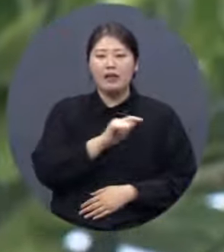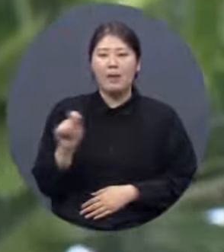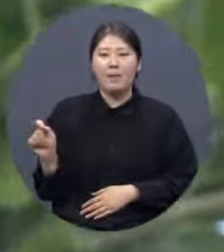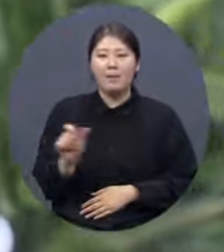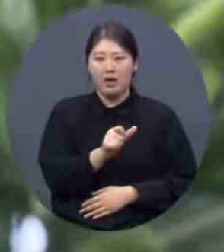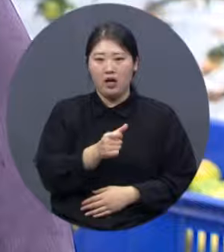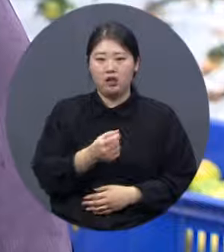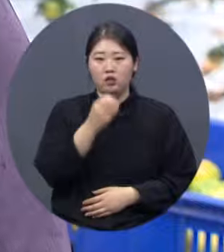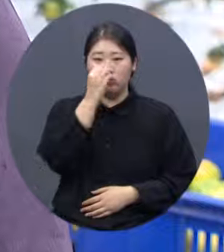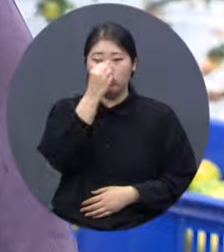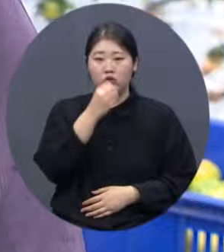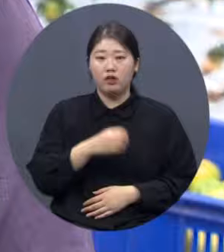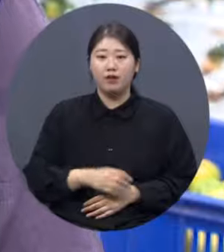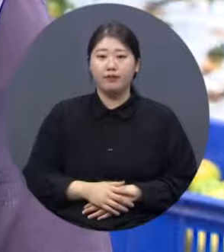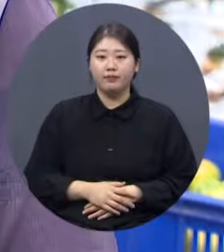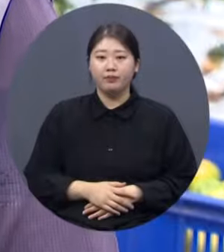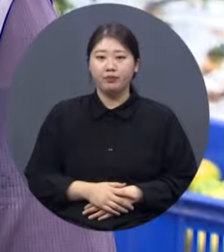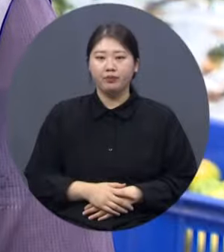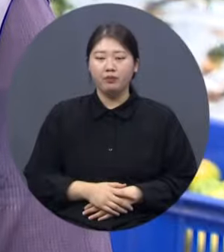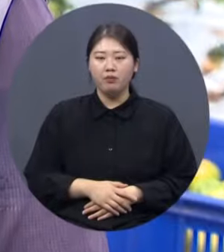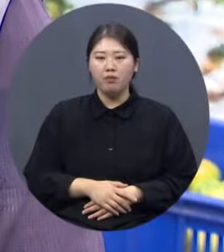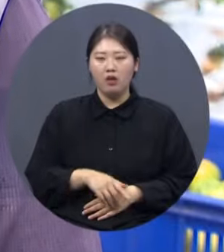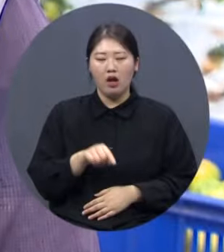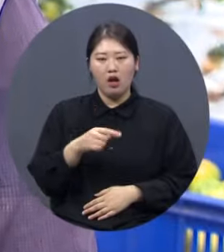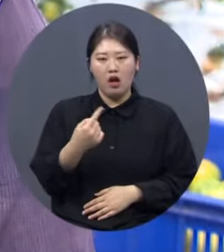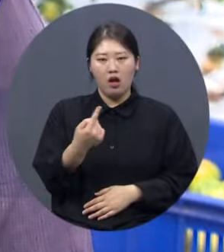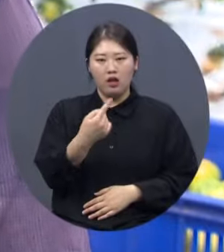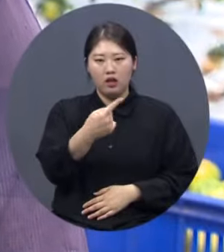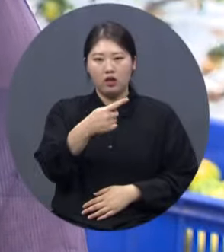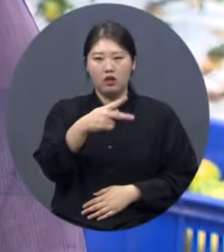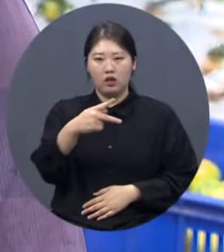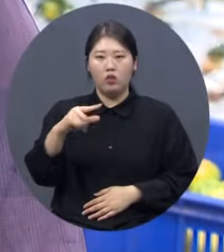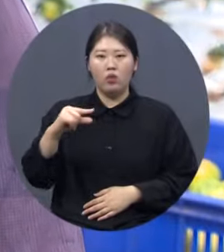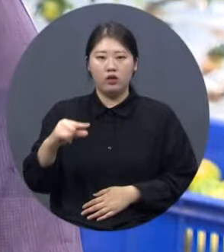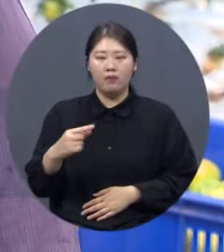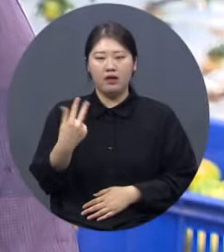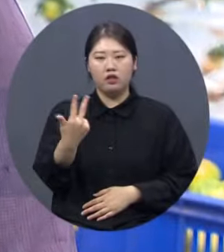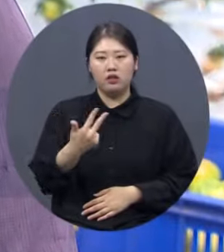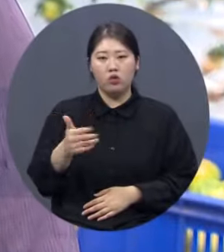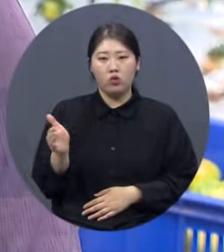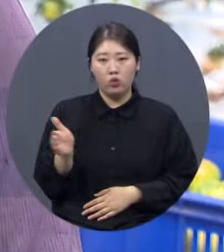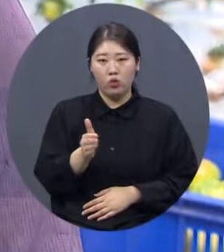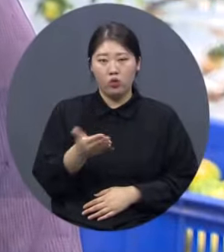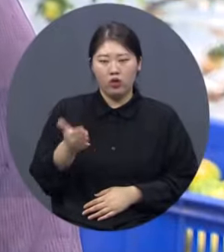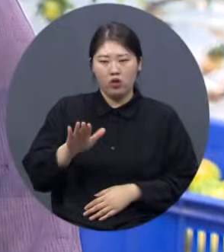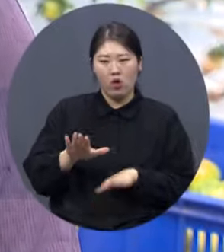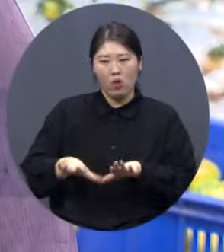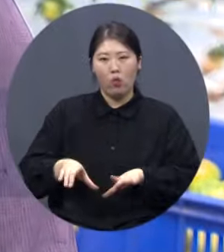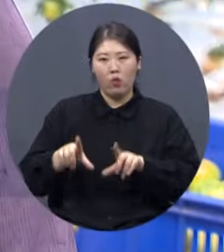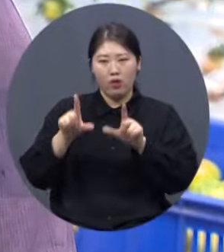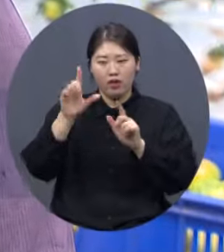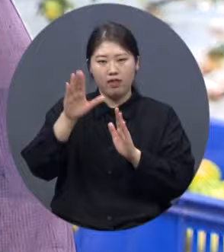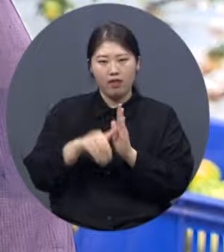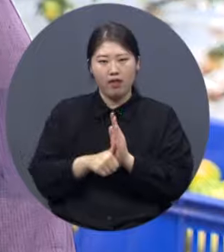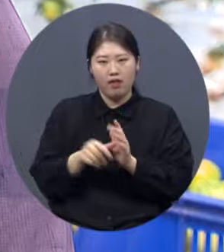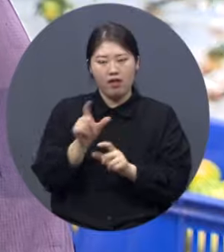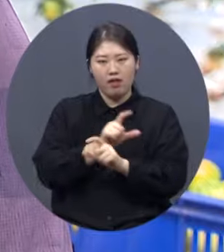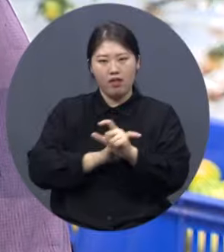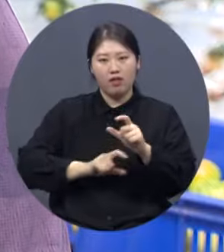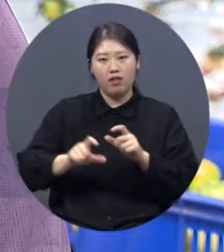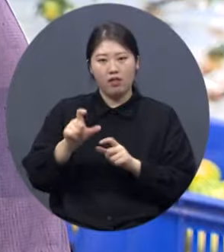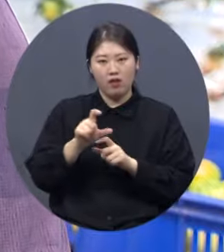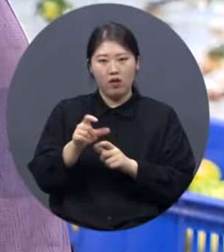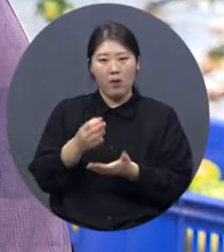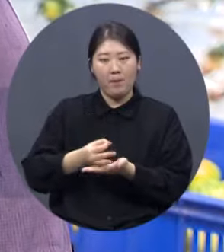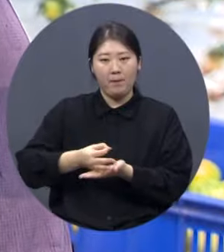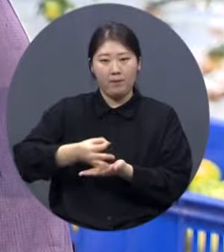감귤입니다. 평균 가격이 한 7천 원 정도 됐었는데 키로그램당. 원래는 그보다는 뭐